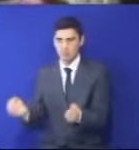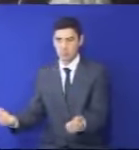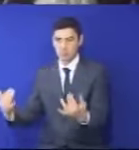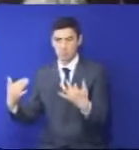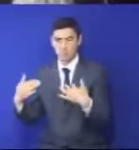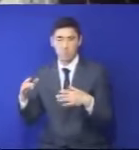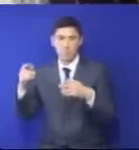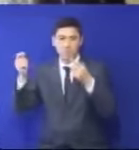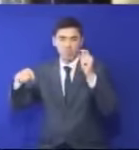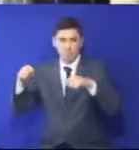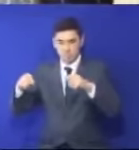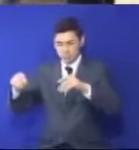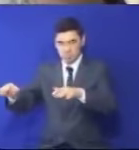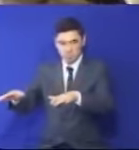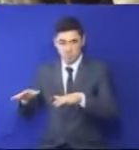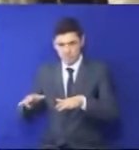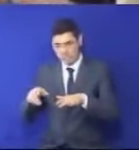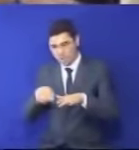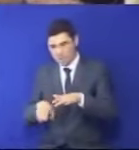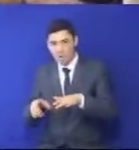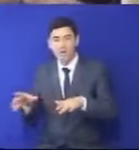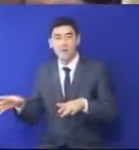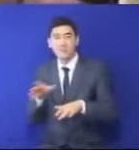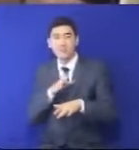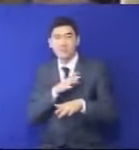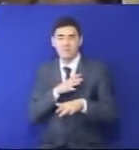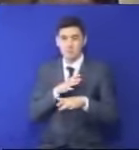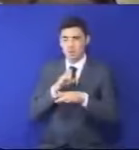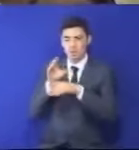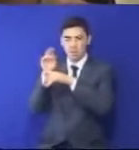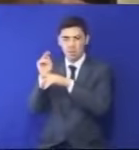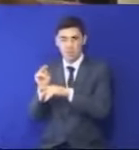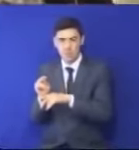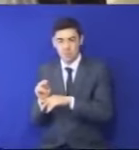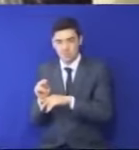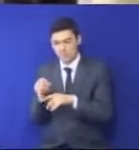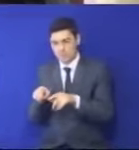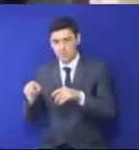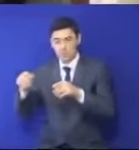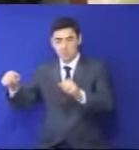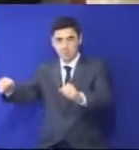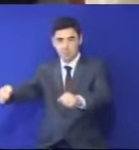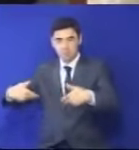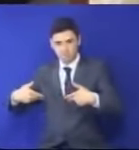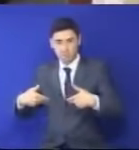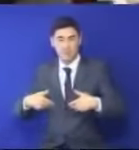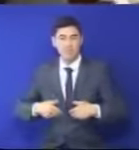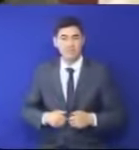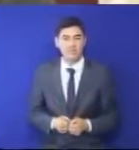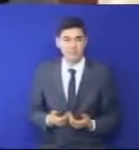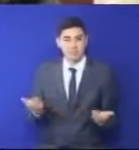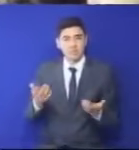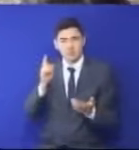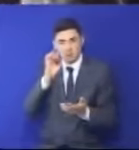сүртіп жүріп су қайдан келді деп ойладым. Сөйтсемі соңғырет келгенде маған терезеңізің жақтауы жарылған судан креттеген болады. Міне